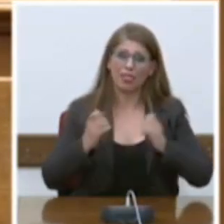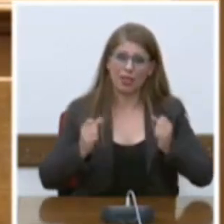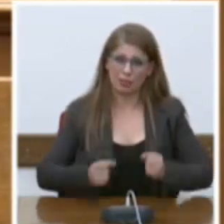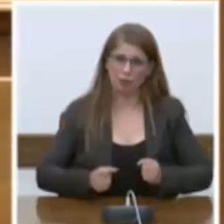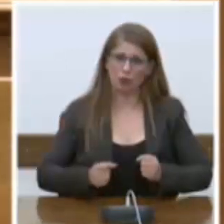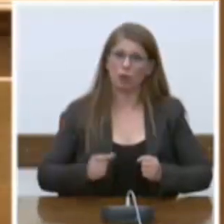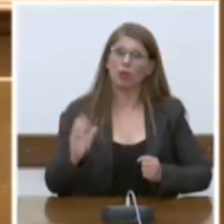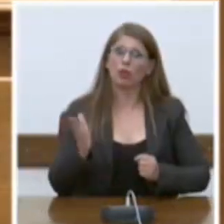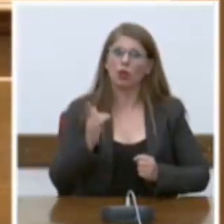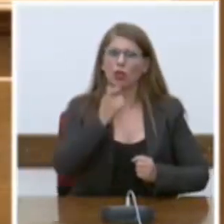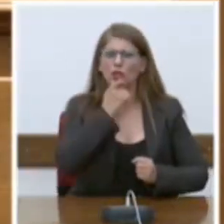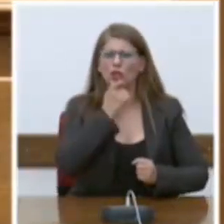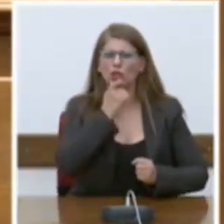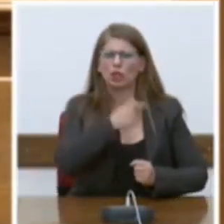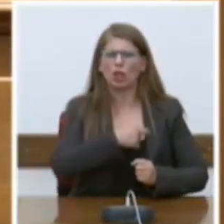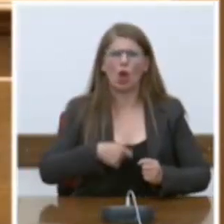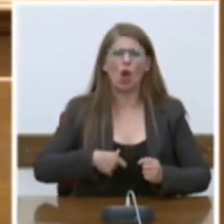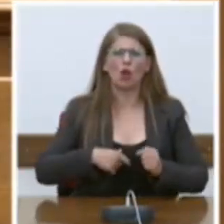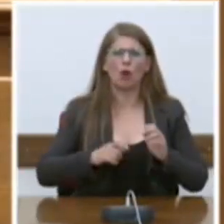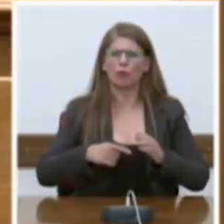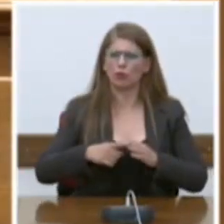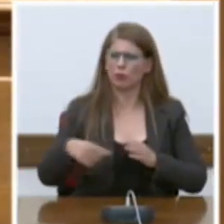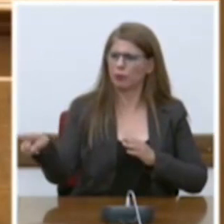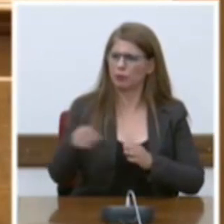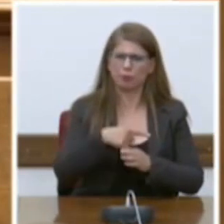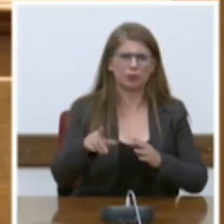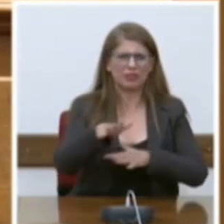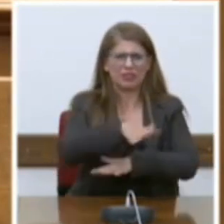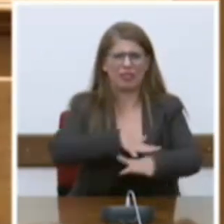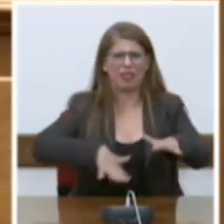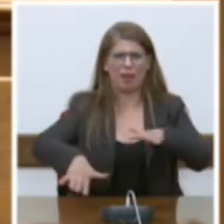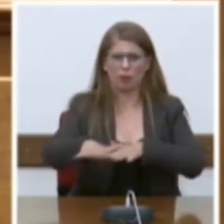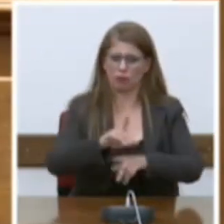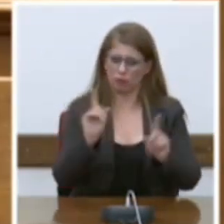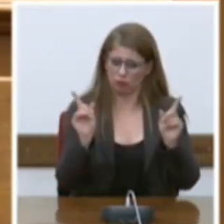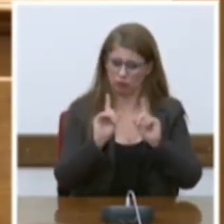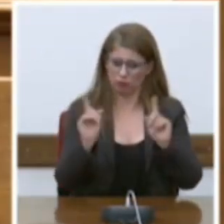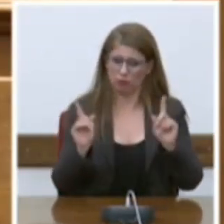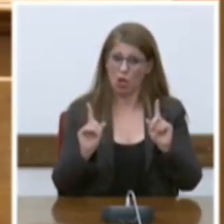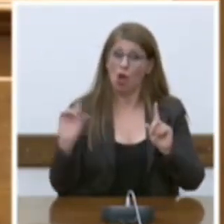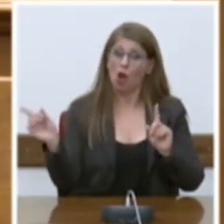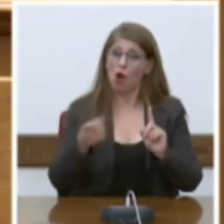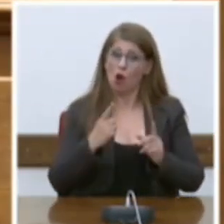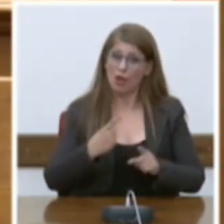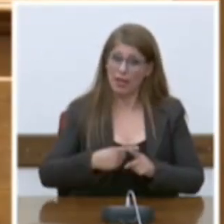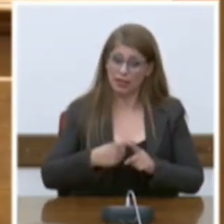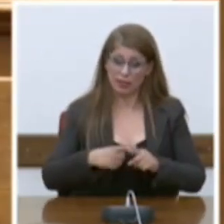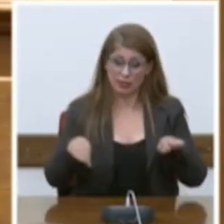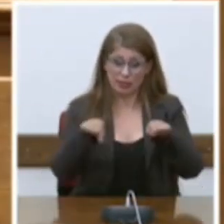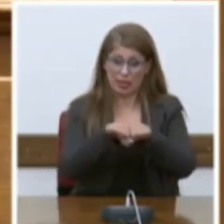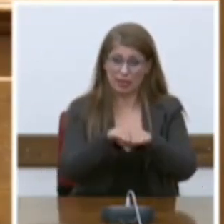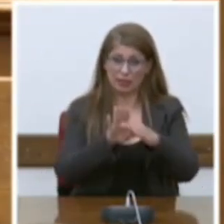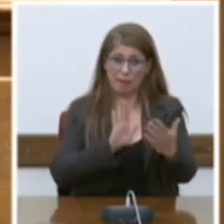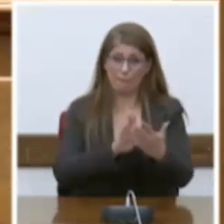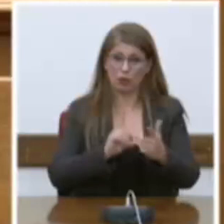όχι τροχονόμος της διαπλοκής. Όλοι οι Έλληνες είναι ίσοι απέναντι στον νόμο όπως το Σύνταγμα ορίζει, με ίσες